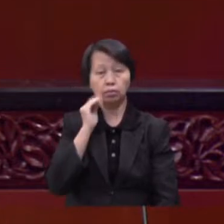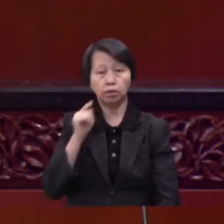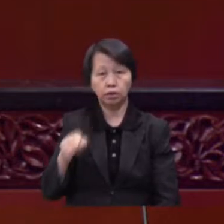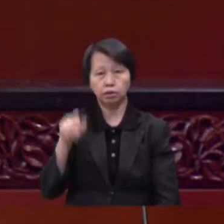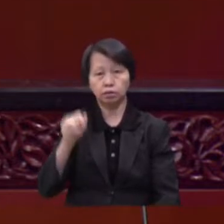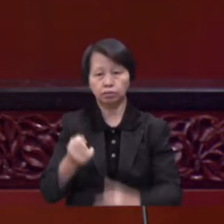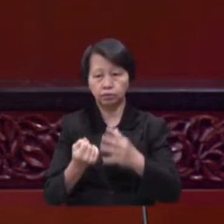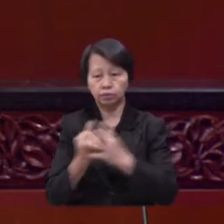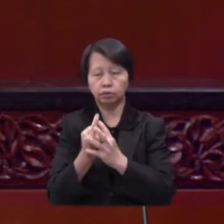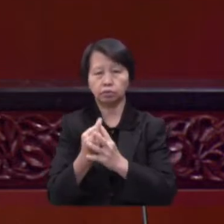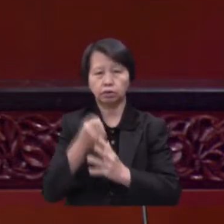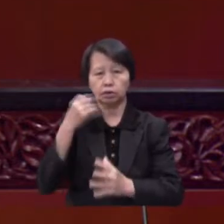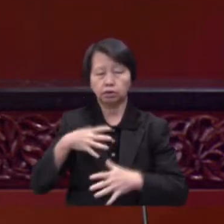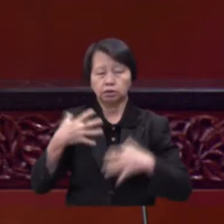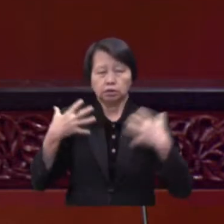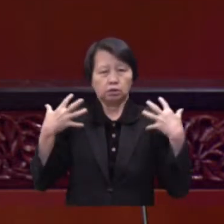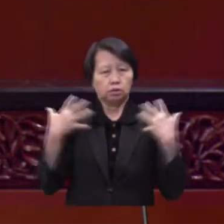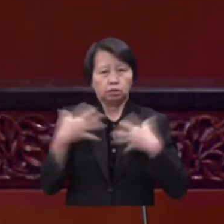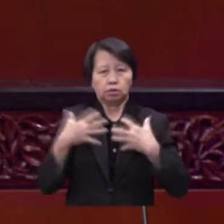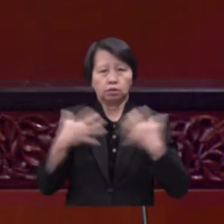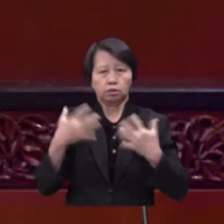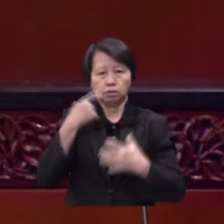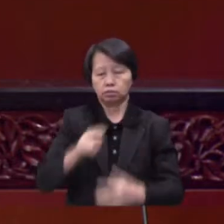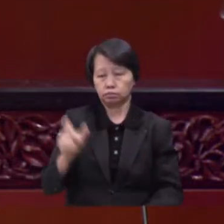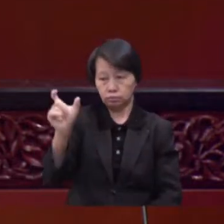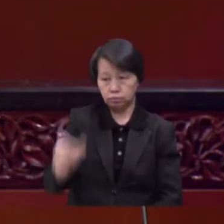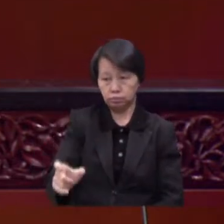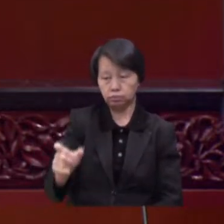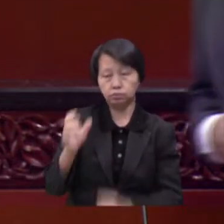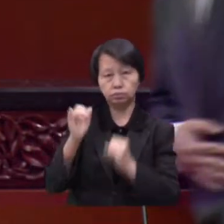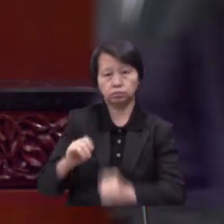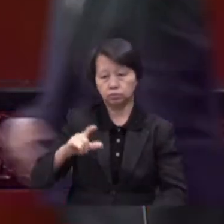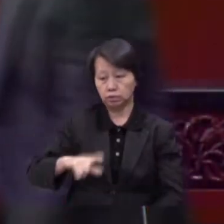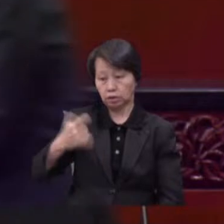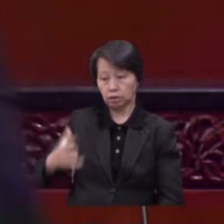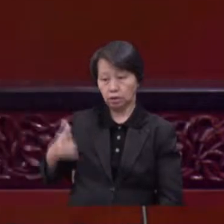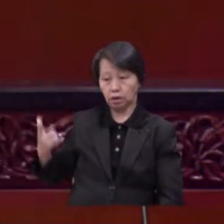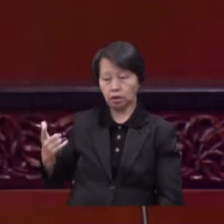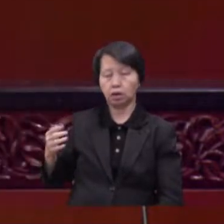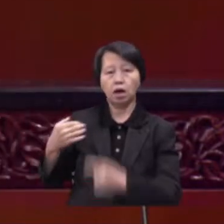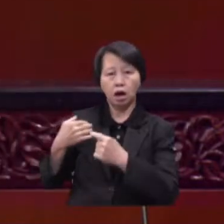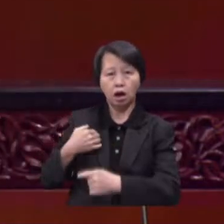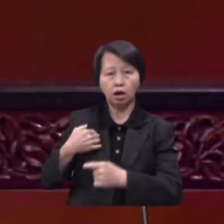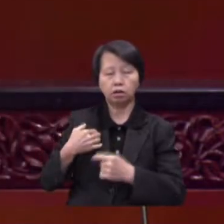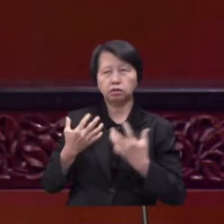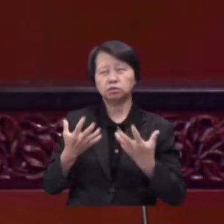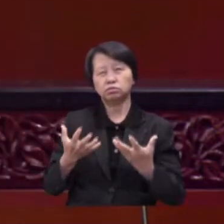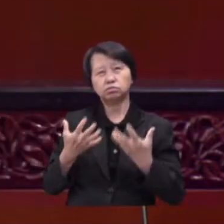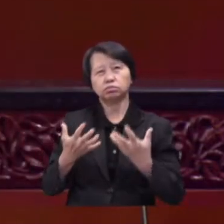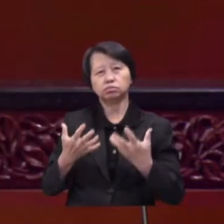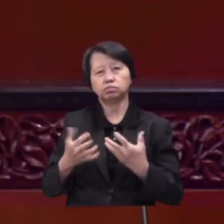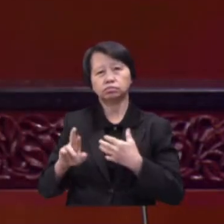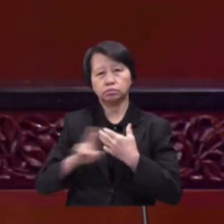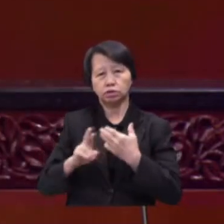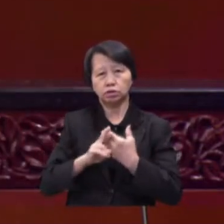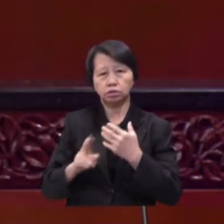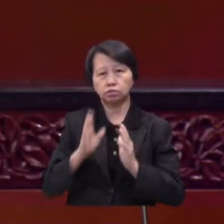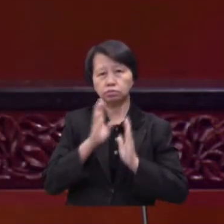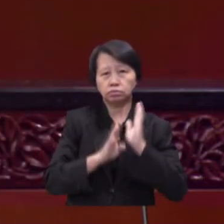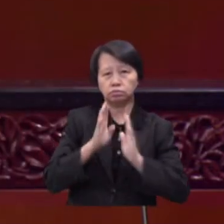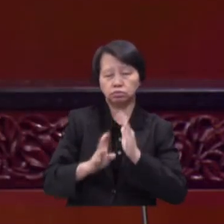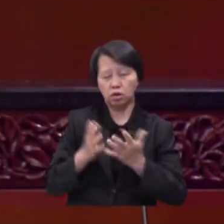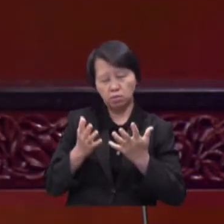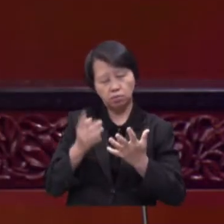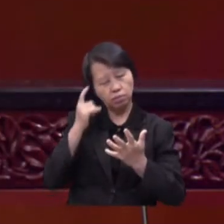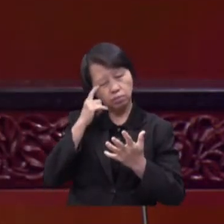menimbulkan kesan trauma kepada mangsa dan individu lain yang mempunyai kecenderungan atau berisiko tingkah laku